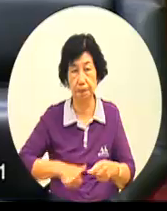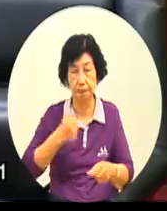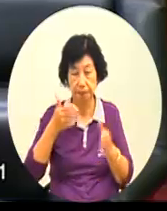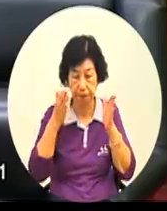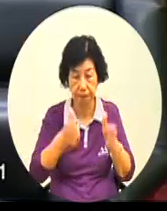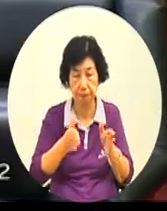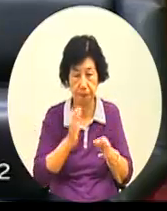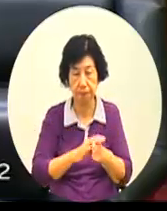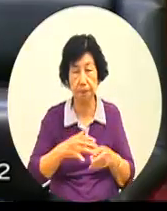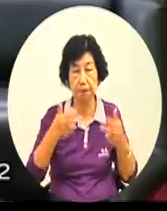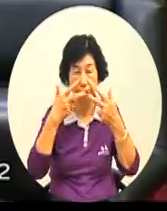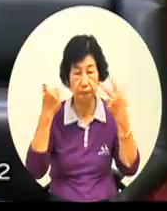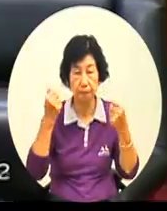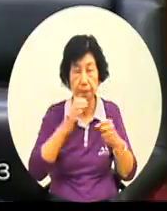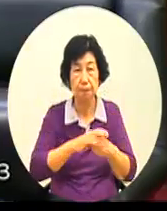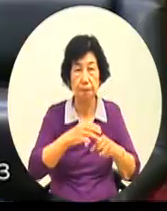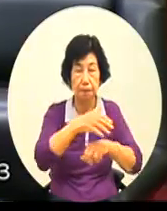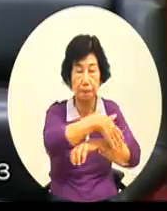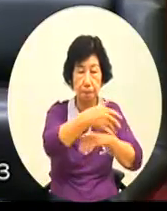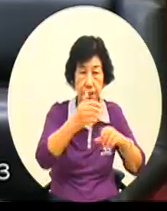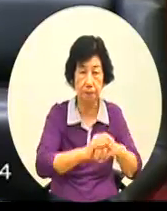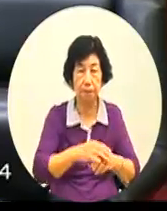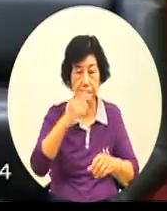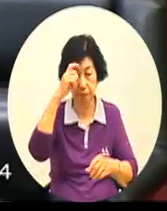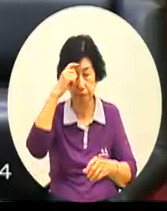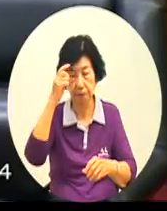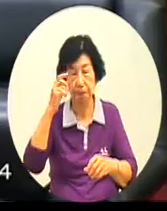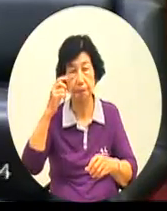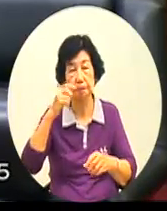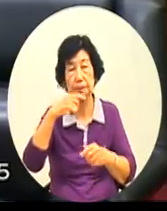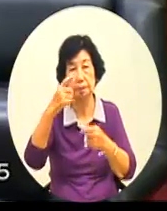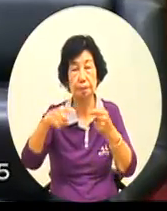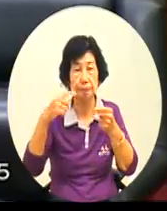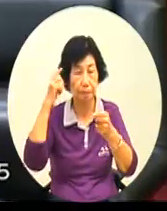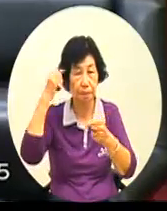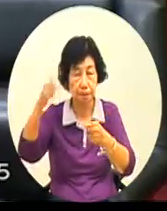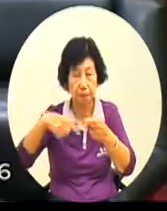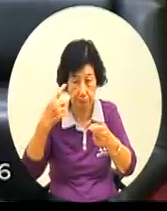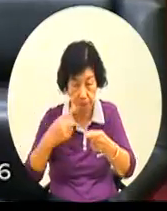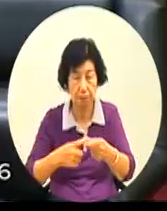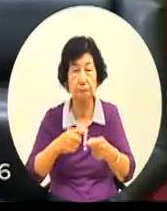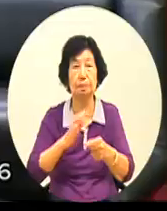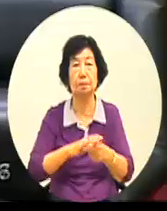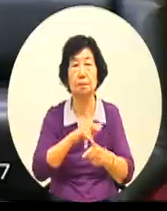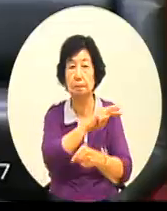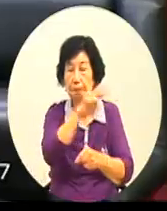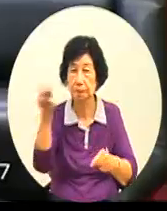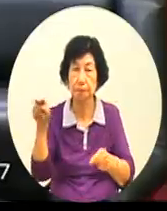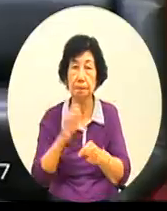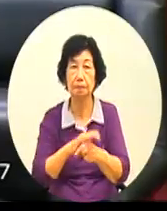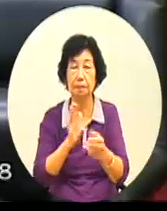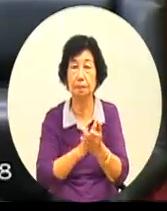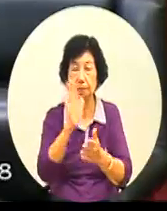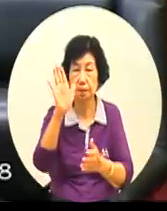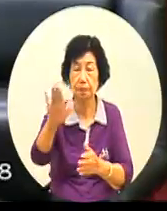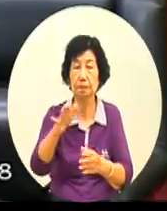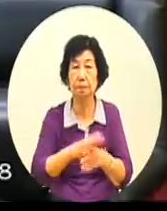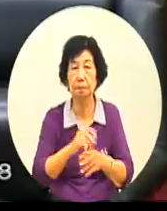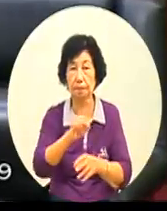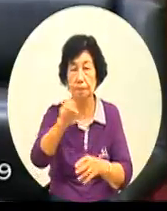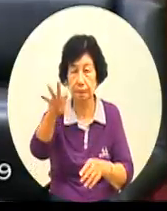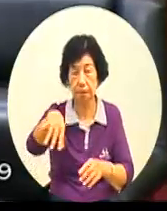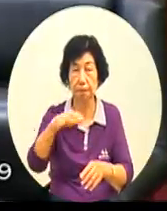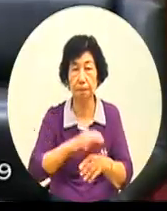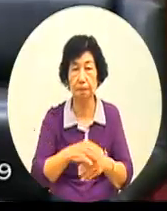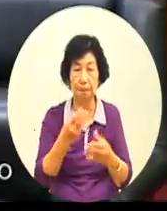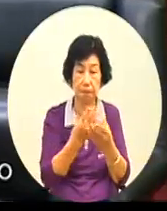分哈。希望在明年，让我们看得到，在原民会的主委的领军之下呢，看得到我们的未来在哪里。不管是温泉，